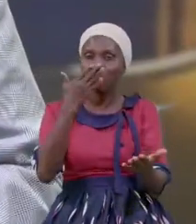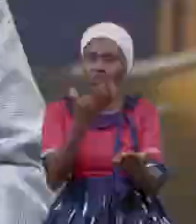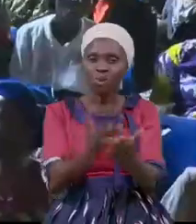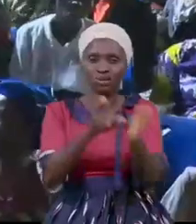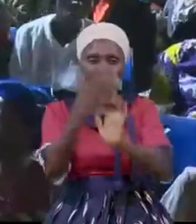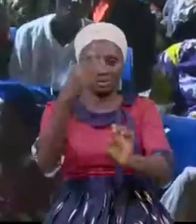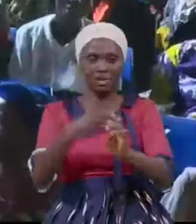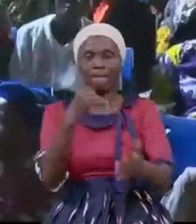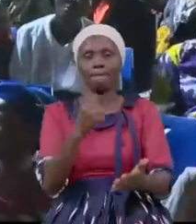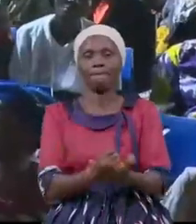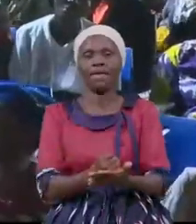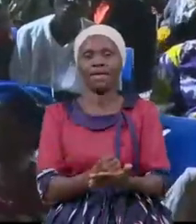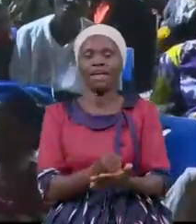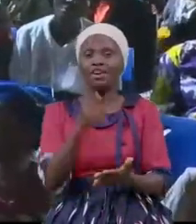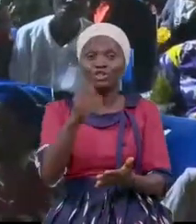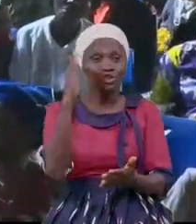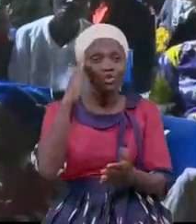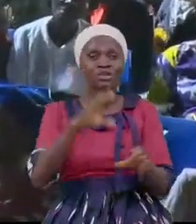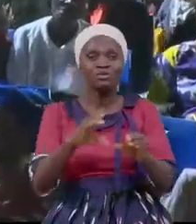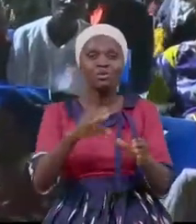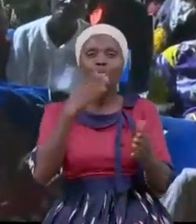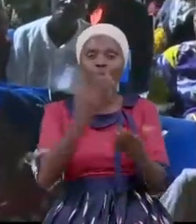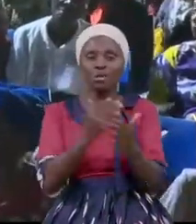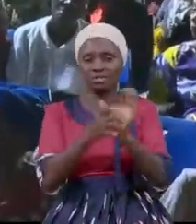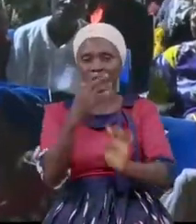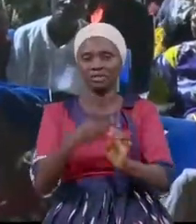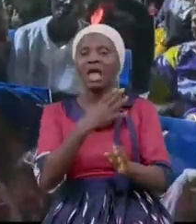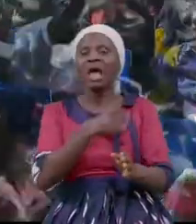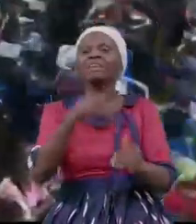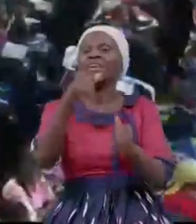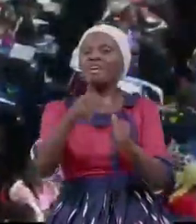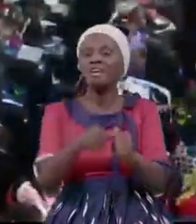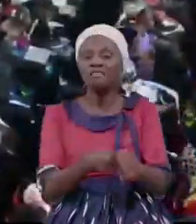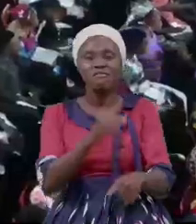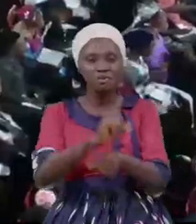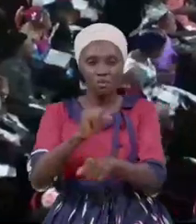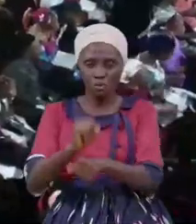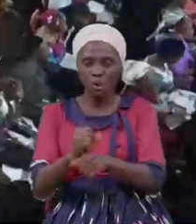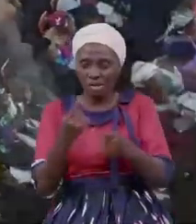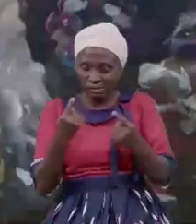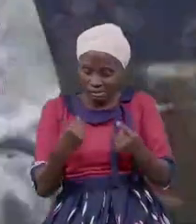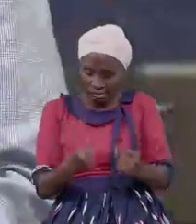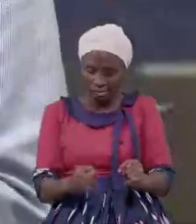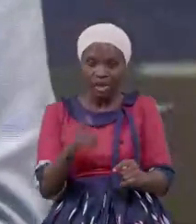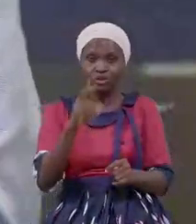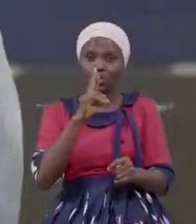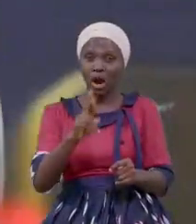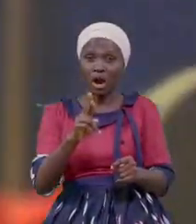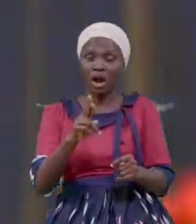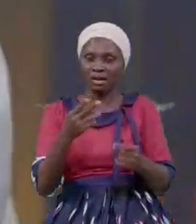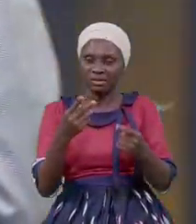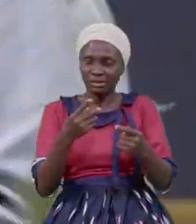réussiras tout ira bien pour toi et tout projet que tu avais abandonné à part de ce soir